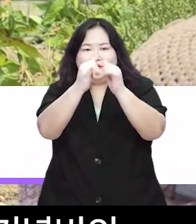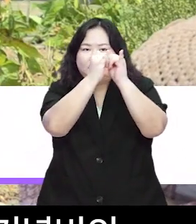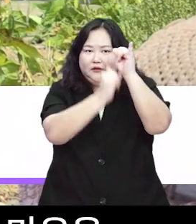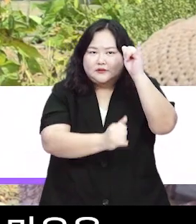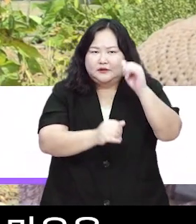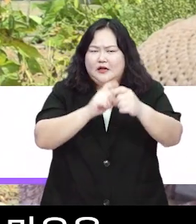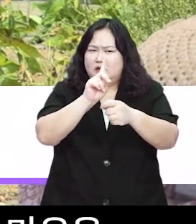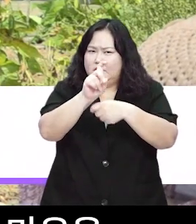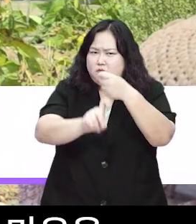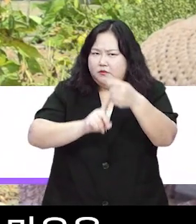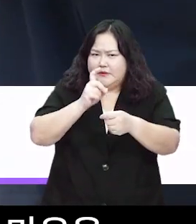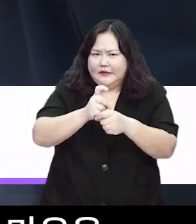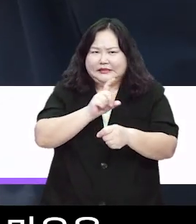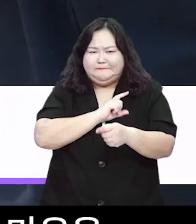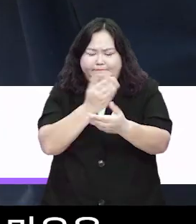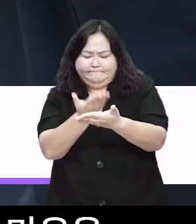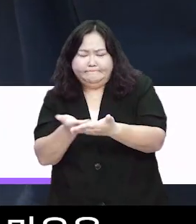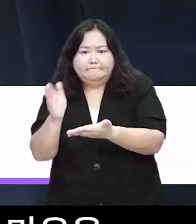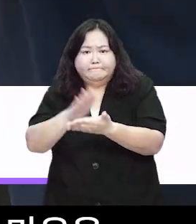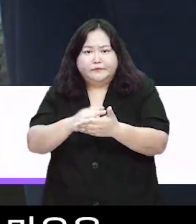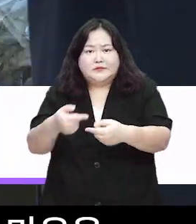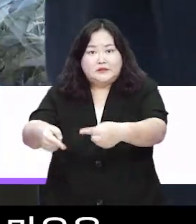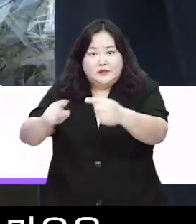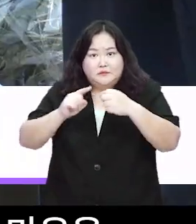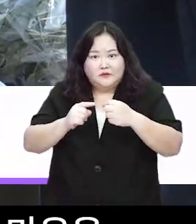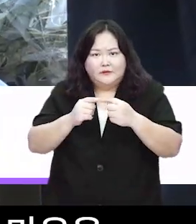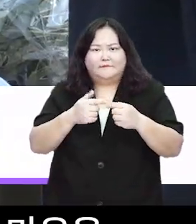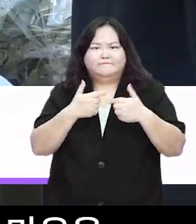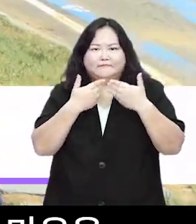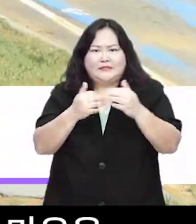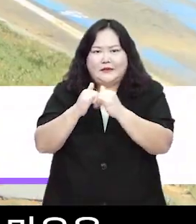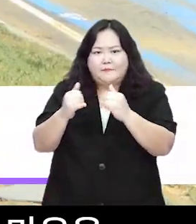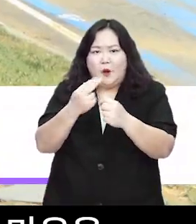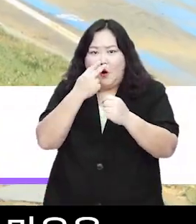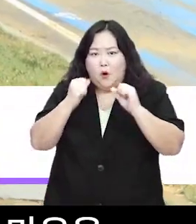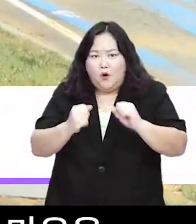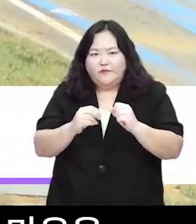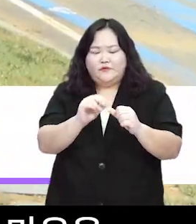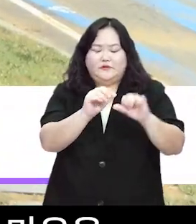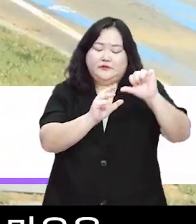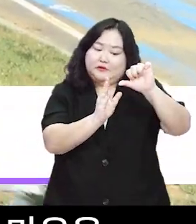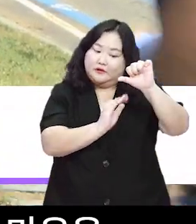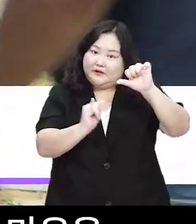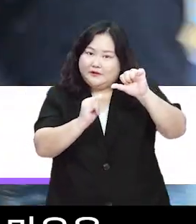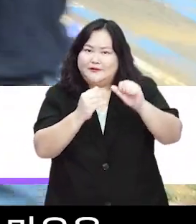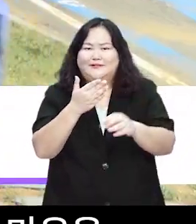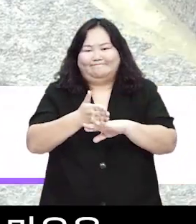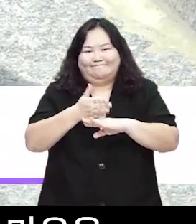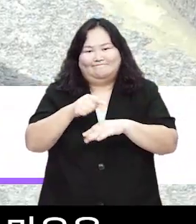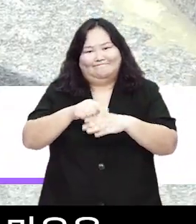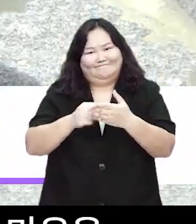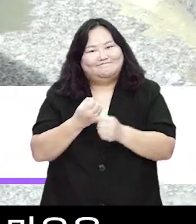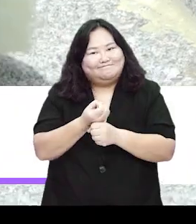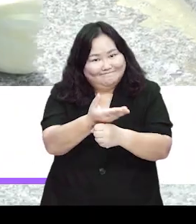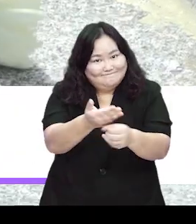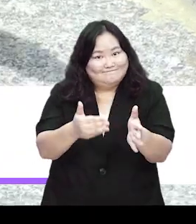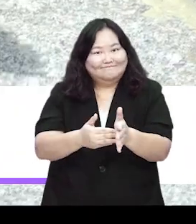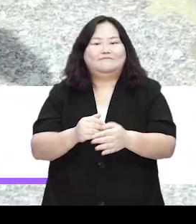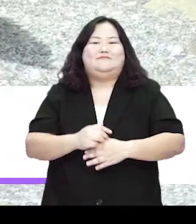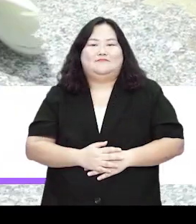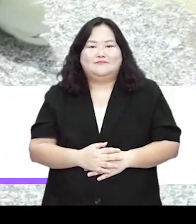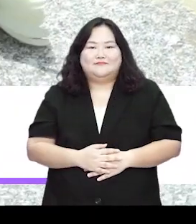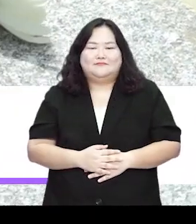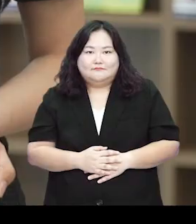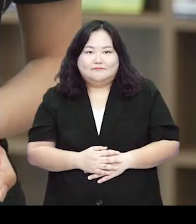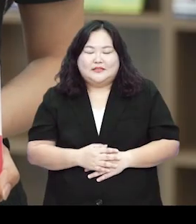기념비에 11년 만에 재정비를 알리고 참석한 생존 참전 유공자 및 유족 다섯명에게 감사의 마음을